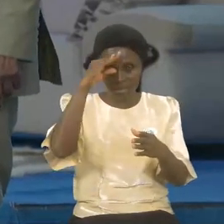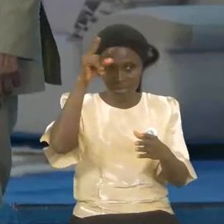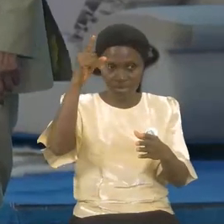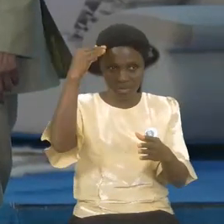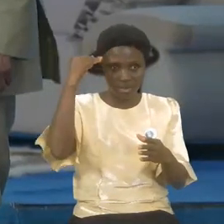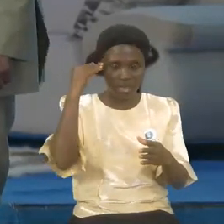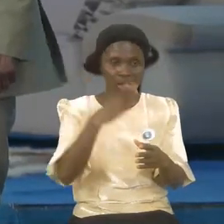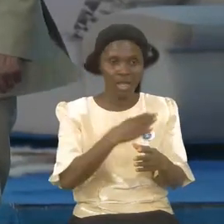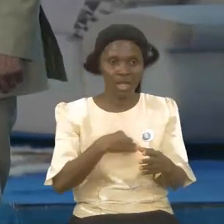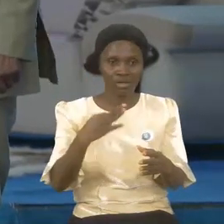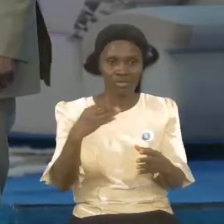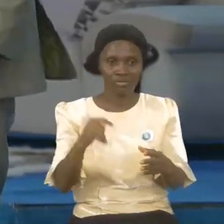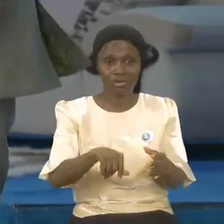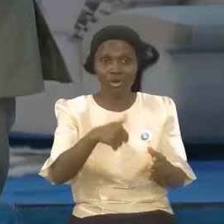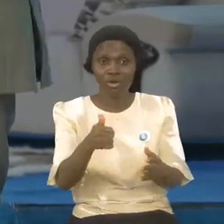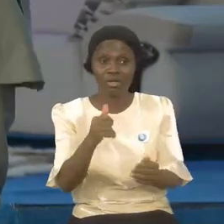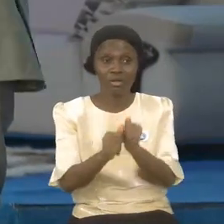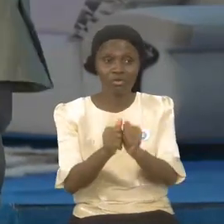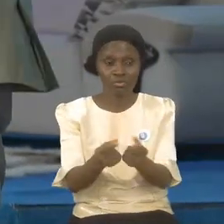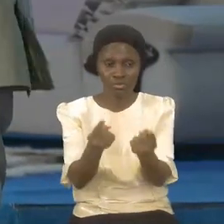et sur l'autre